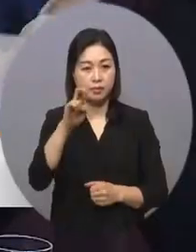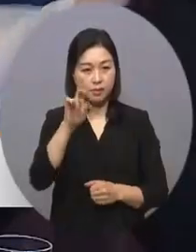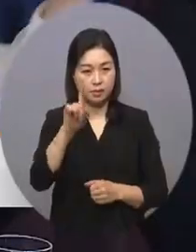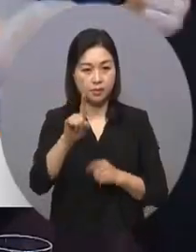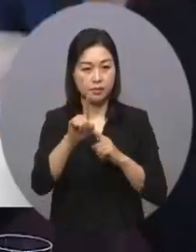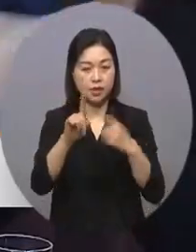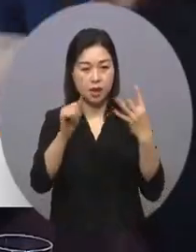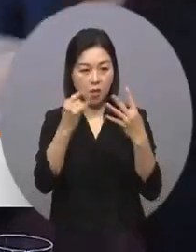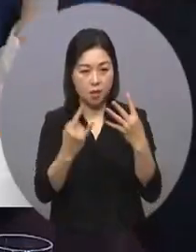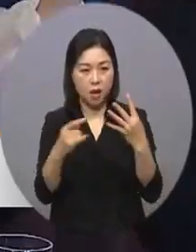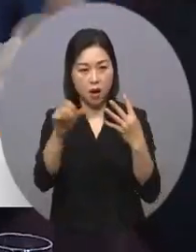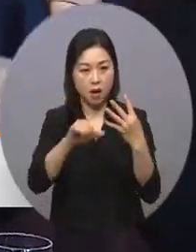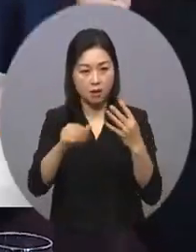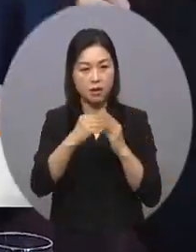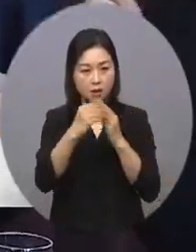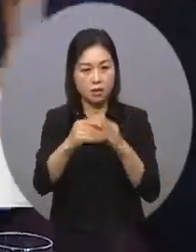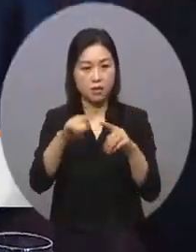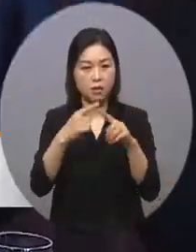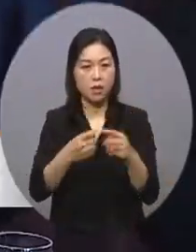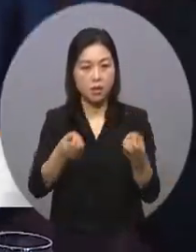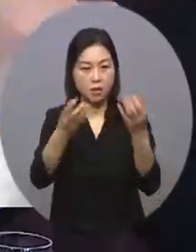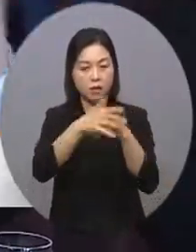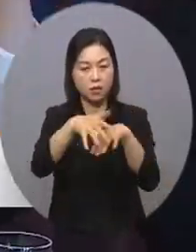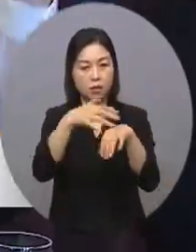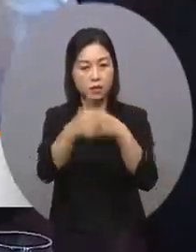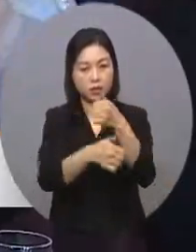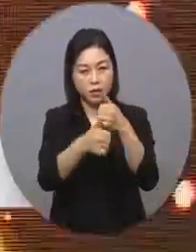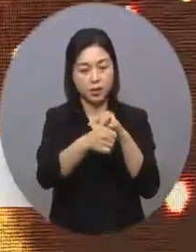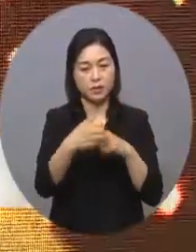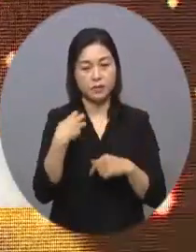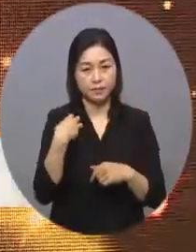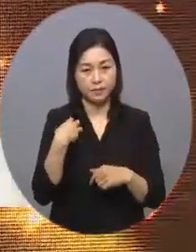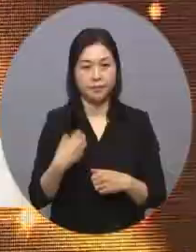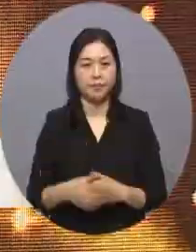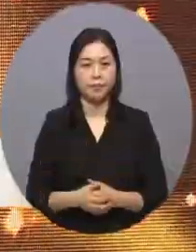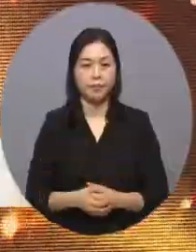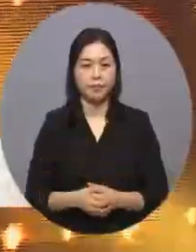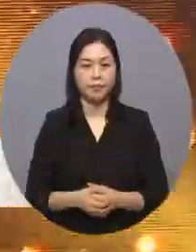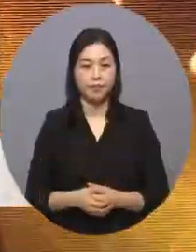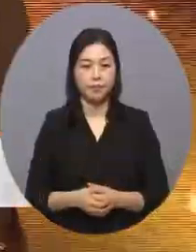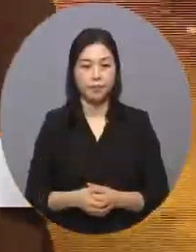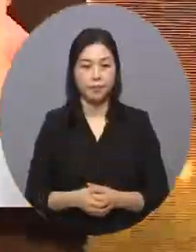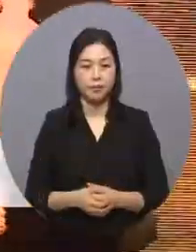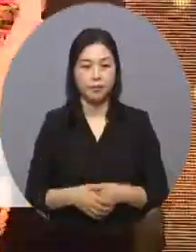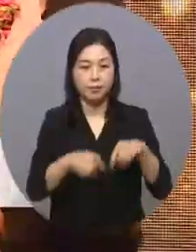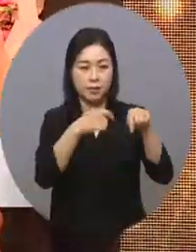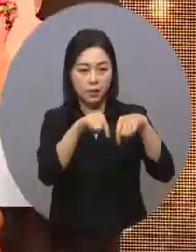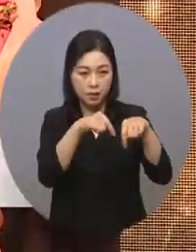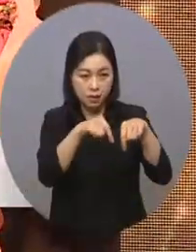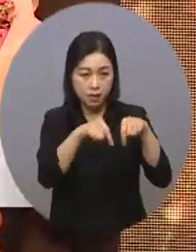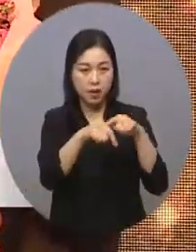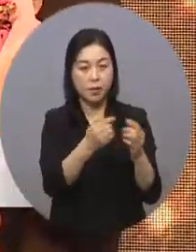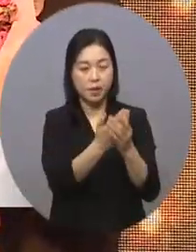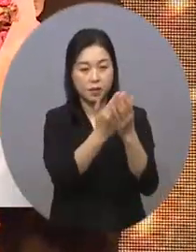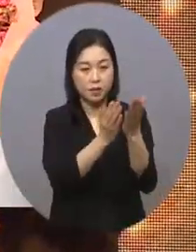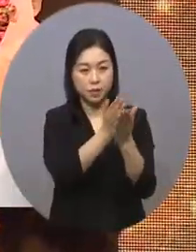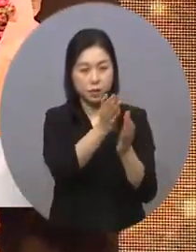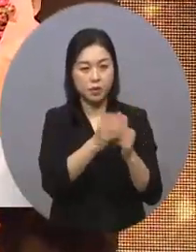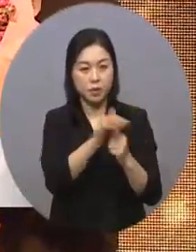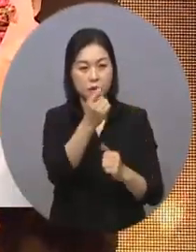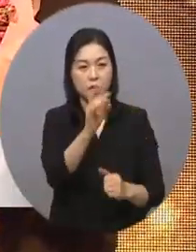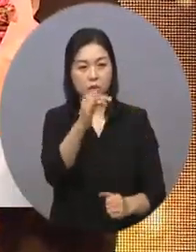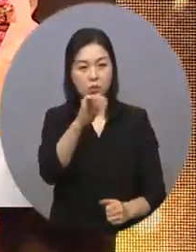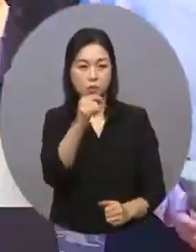2021 제4회 아시아 리더 대회 조직위원회 주관으로 마련됐습니다. 정치 의정 발전 부문에서는